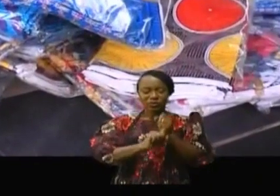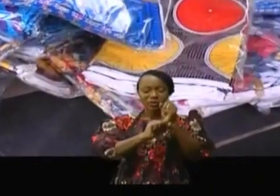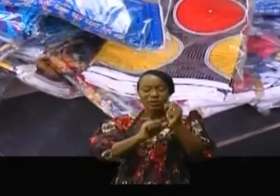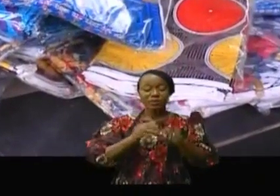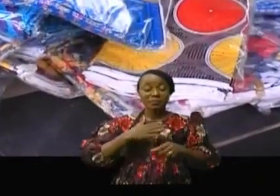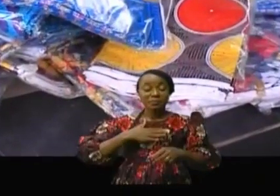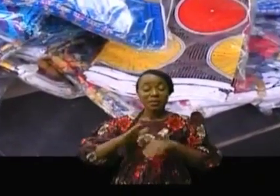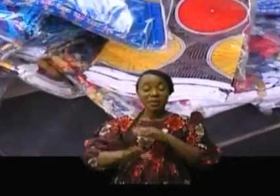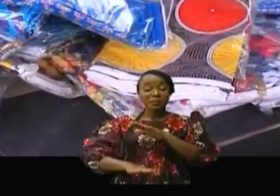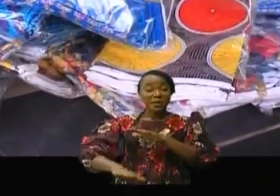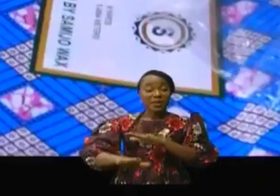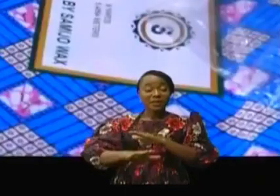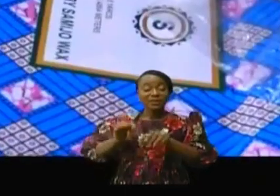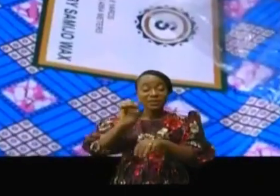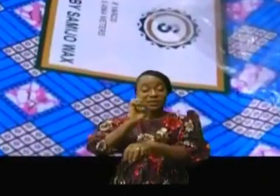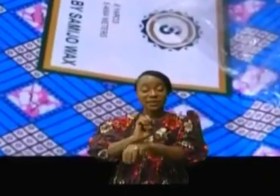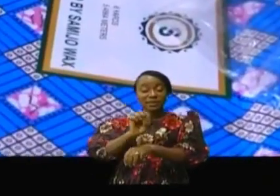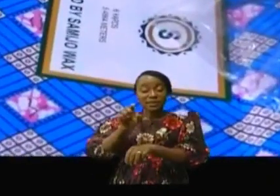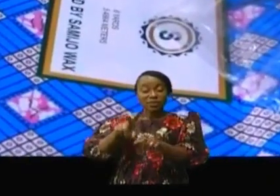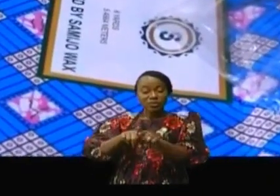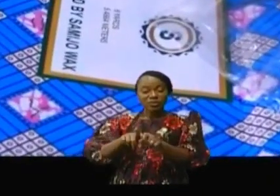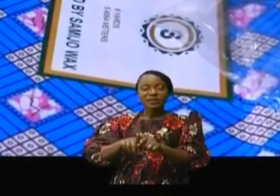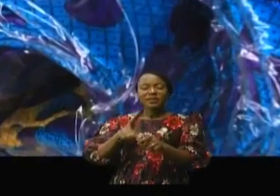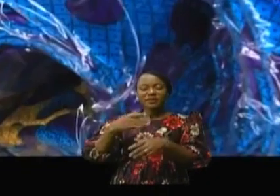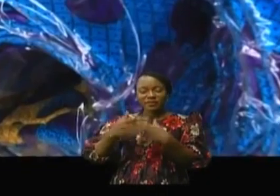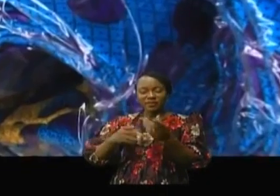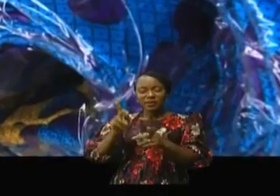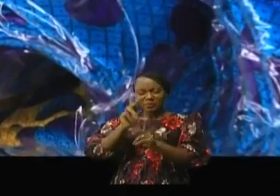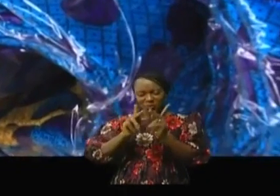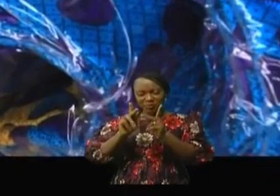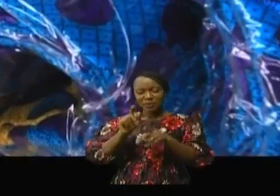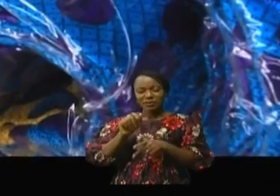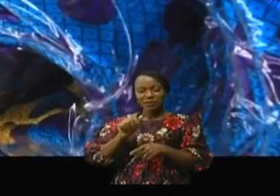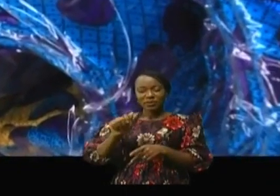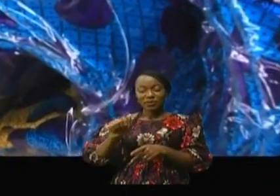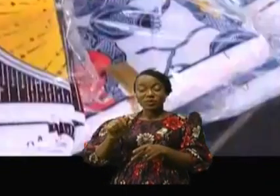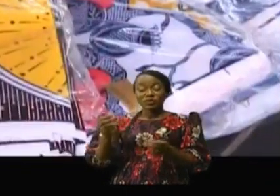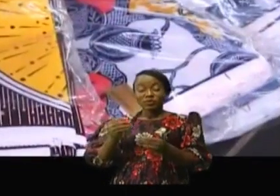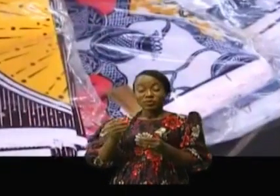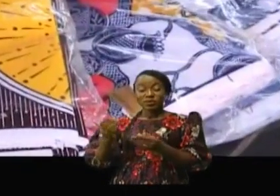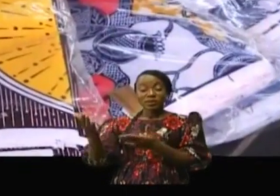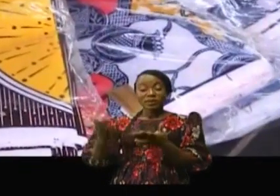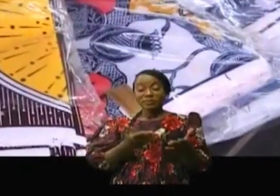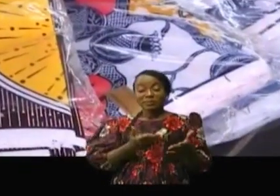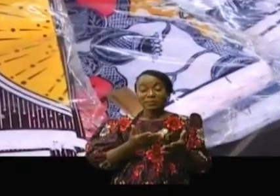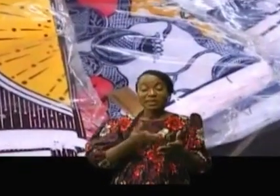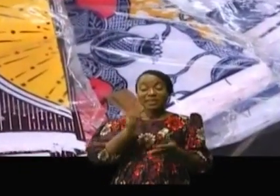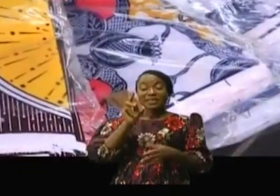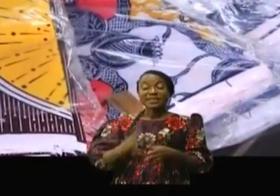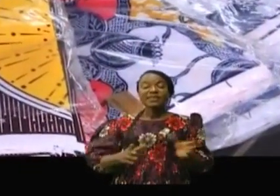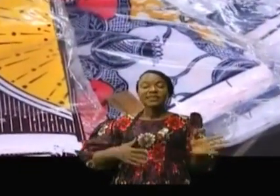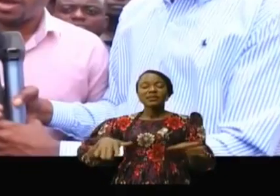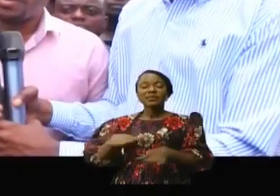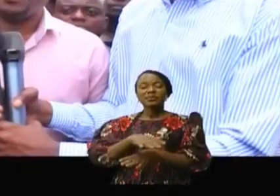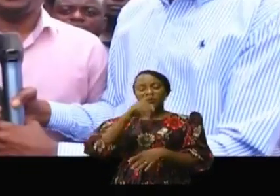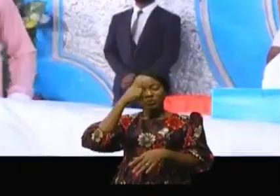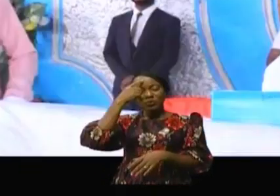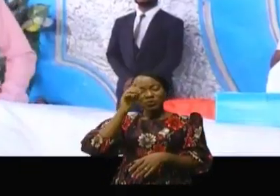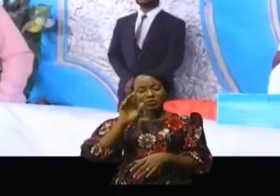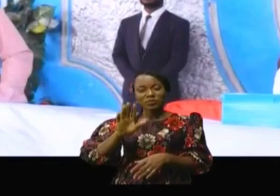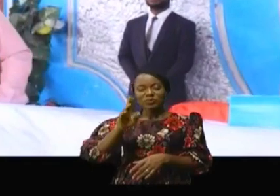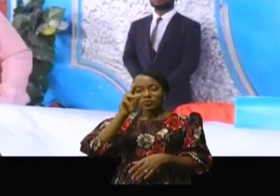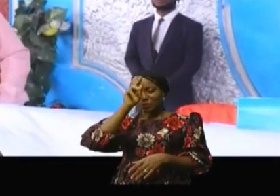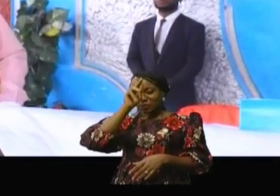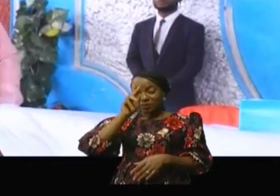ma population, l'église fait partie de ma population. Et j'ai apporté 200 pièces en faveur de nos mamans.